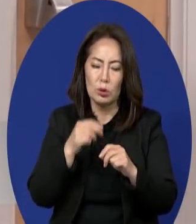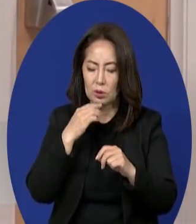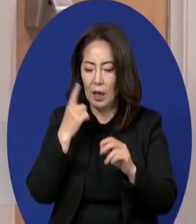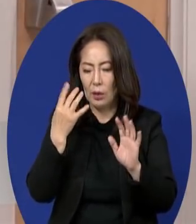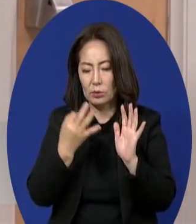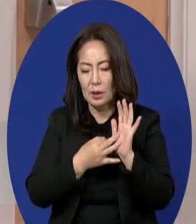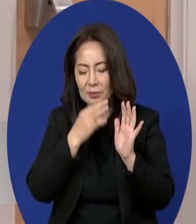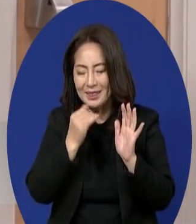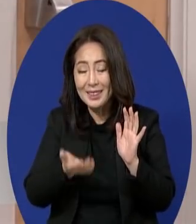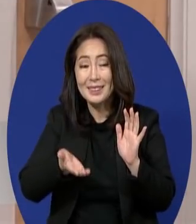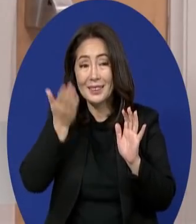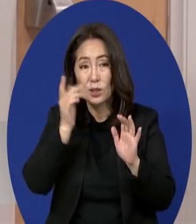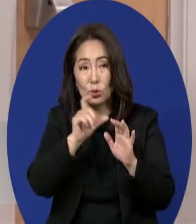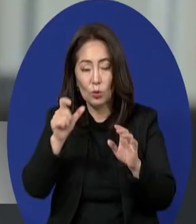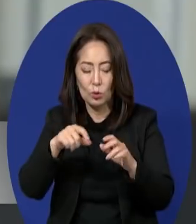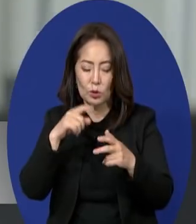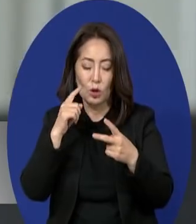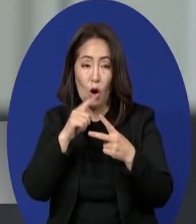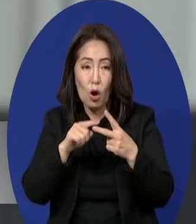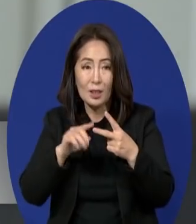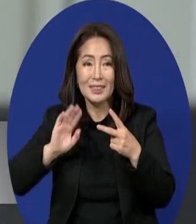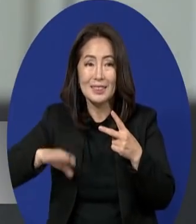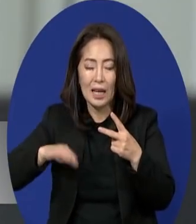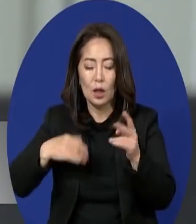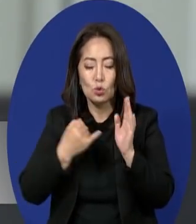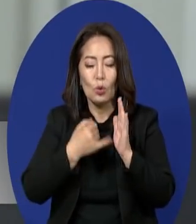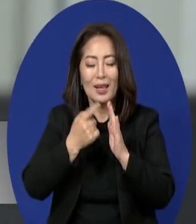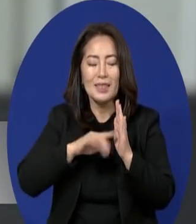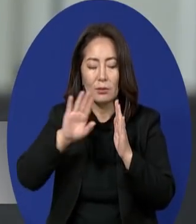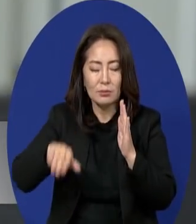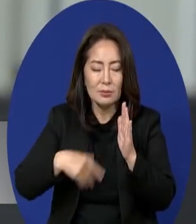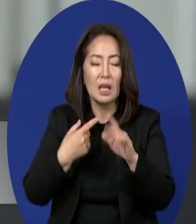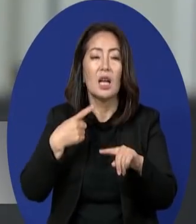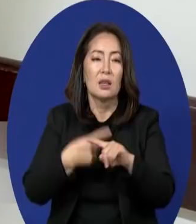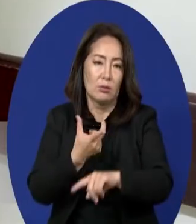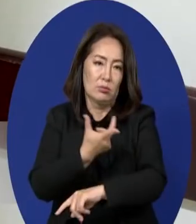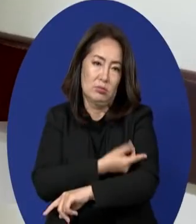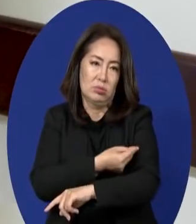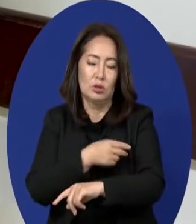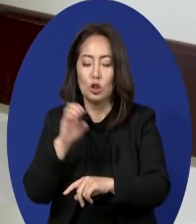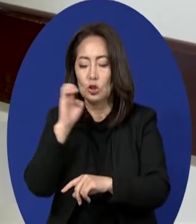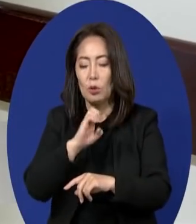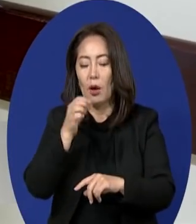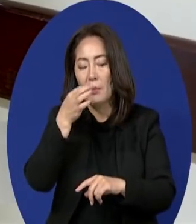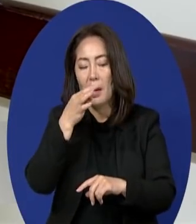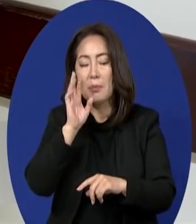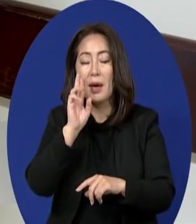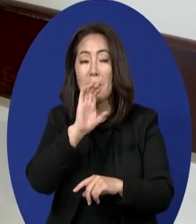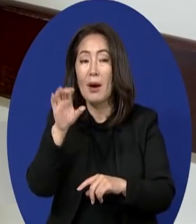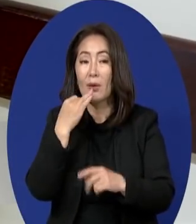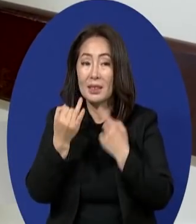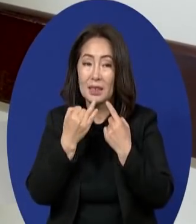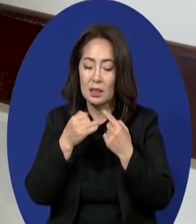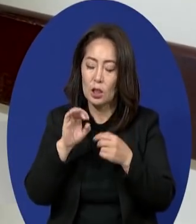18 болон түүнээс дээш насныханд 2 дахь тунгаа хийлгэснээс хойш 6 сарын дараа нэмэлт тунг хийхийг Европын эми агентлаг зөвлөж байна.